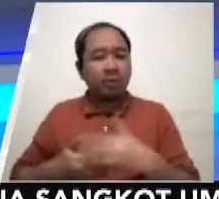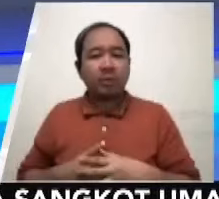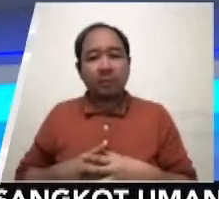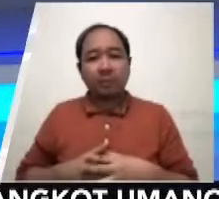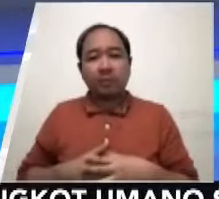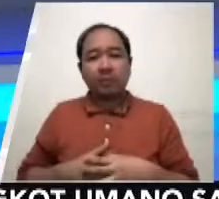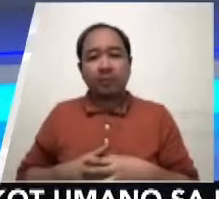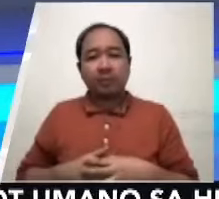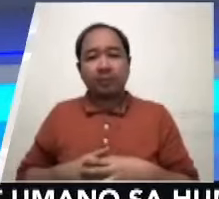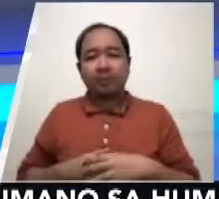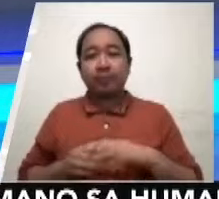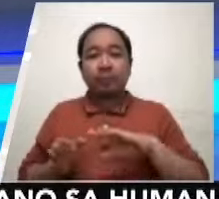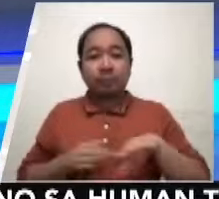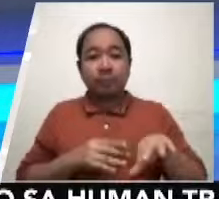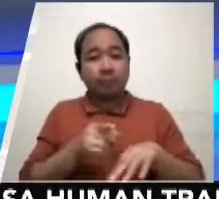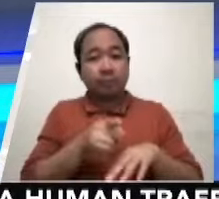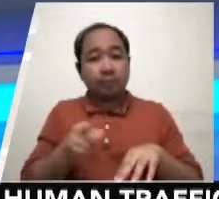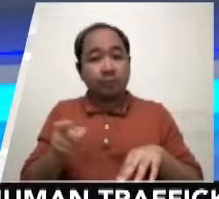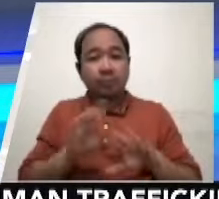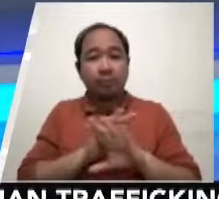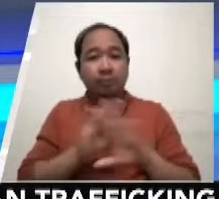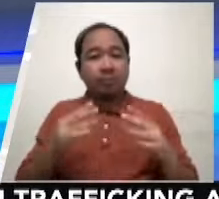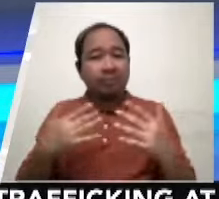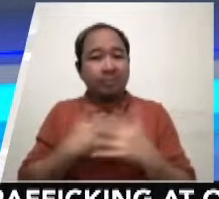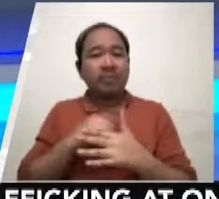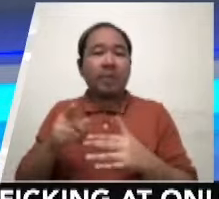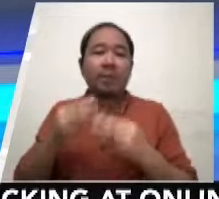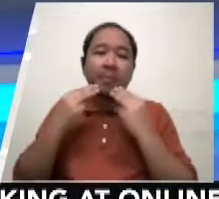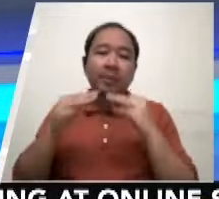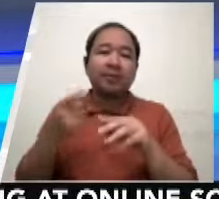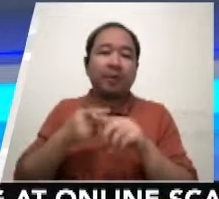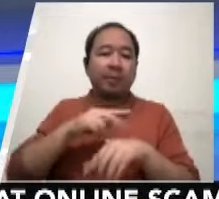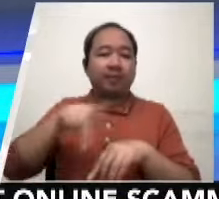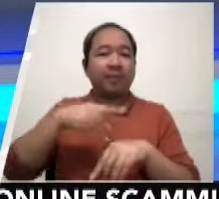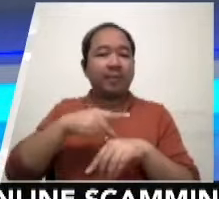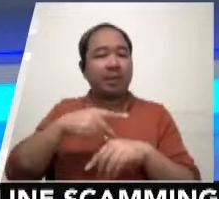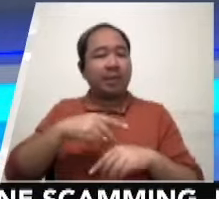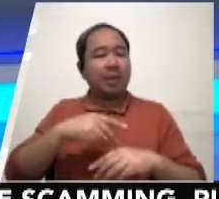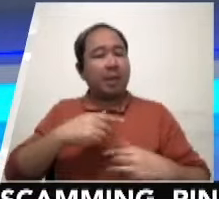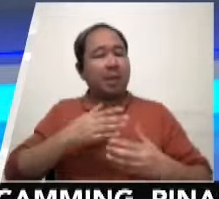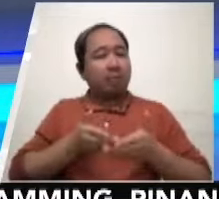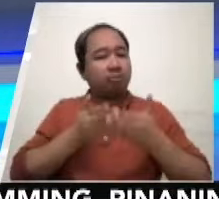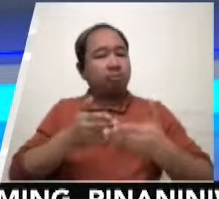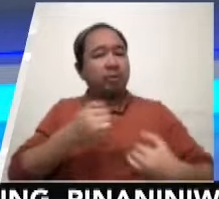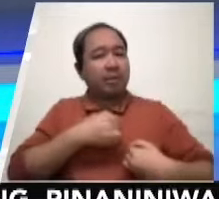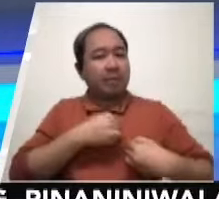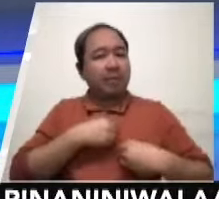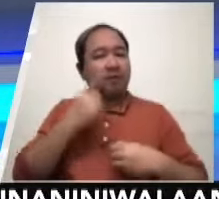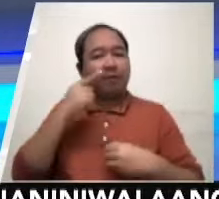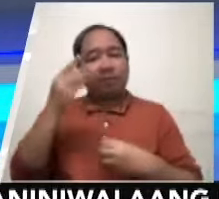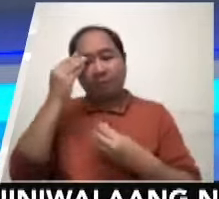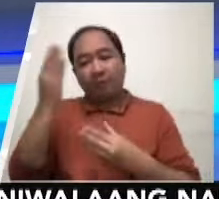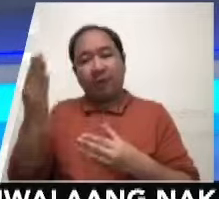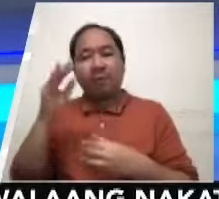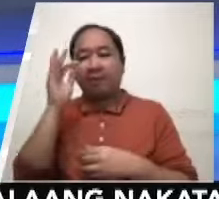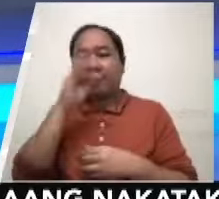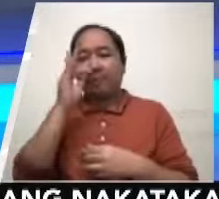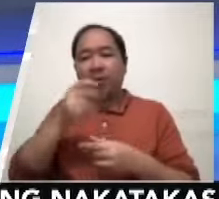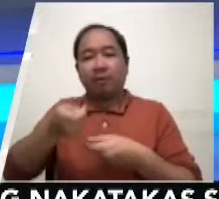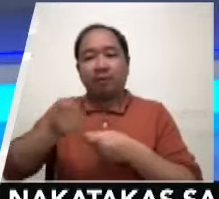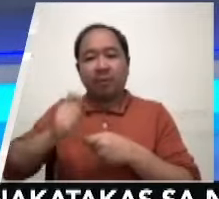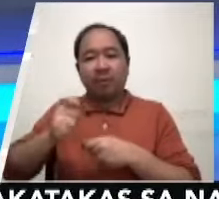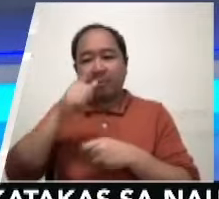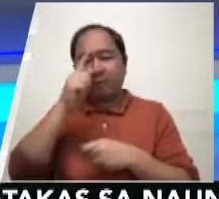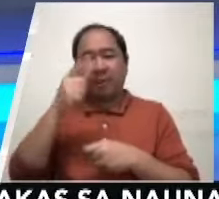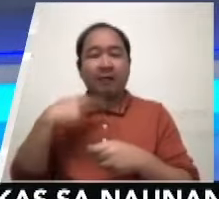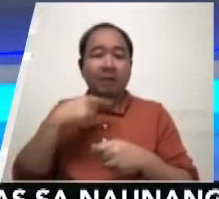Huwag kayong matakot. Yan po ang mensahe ng Philippine Navy sa mga mangingisdang Pilipino kasunod ng dineklarang fishing ban ng